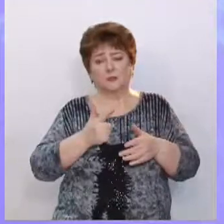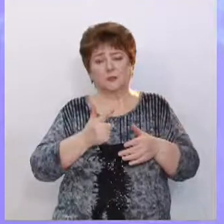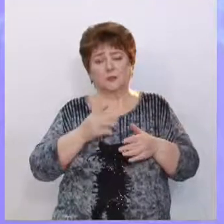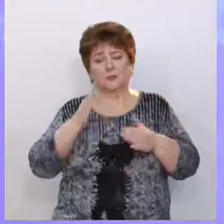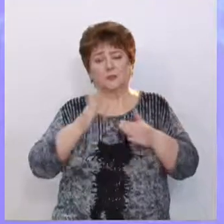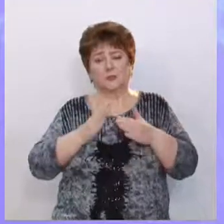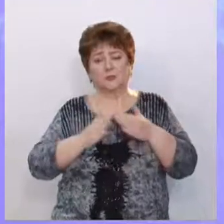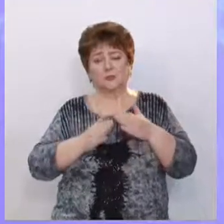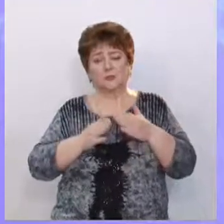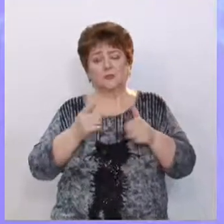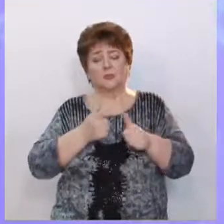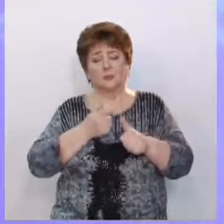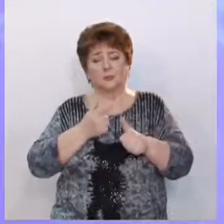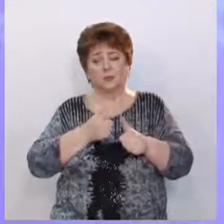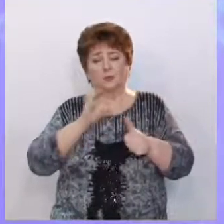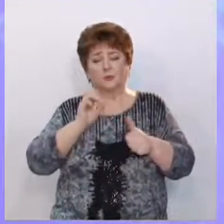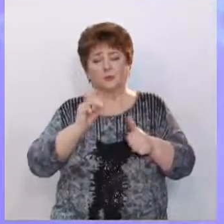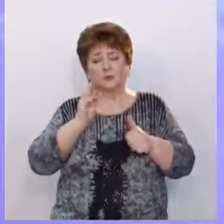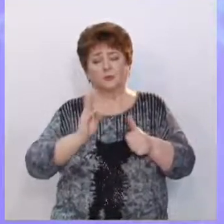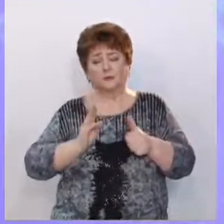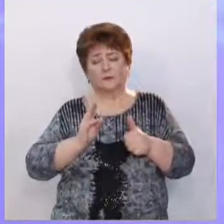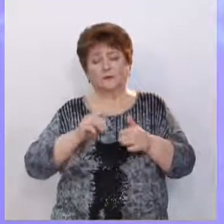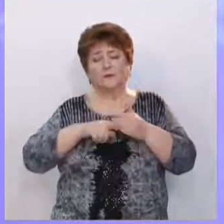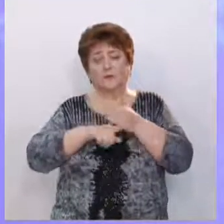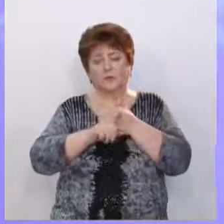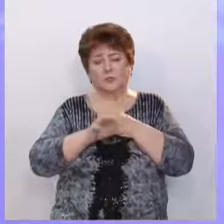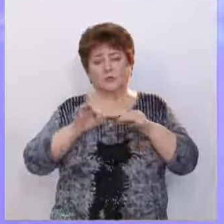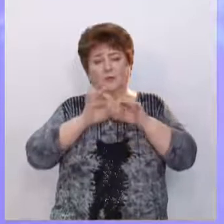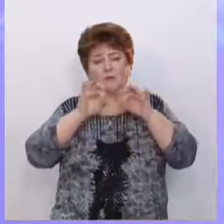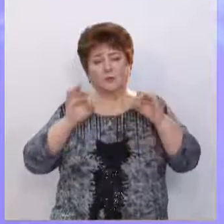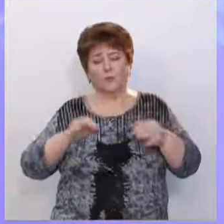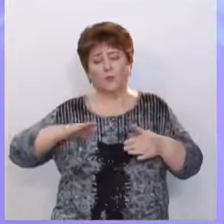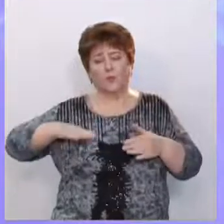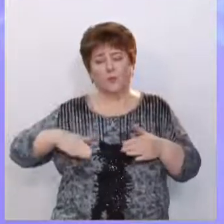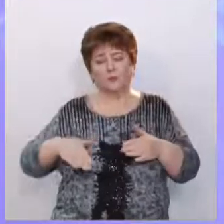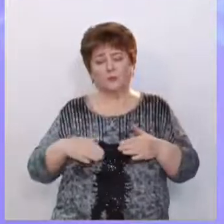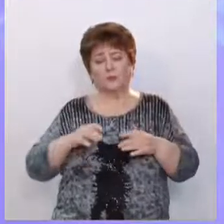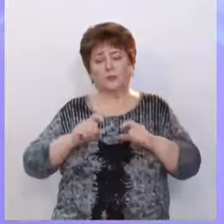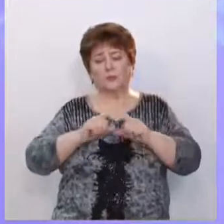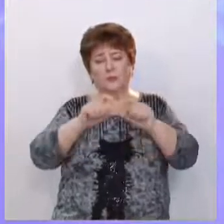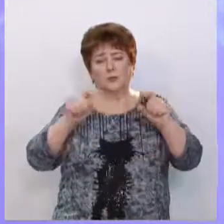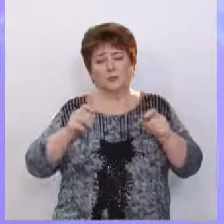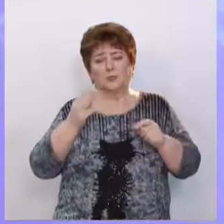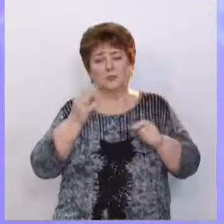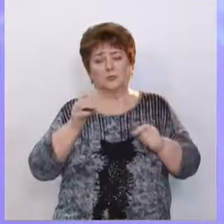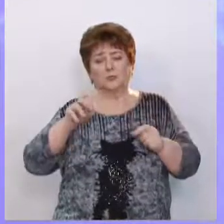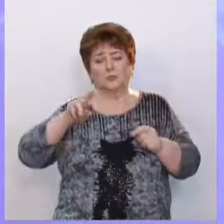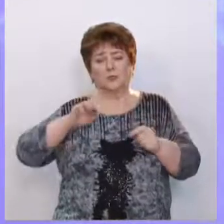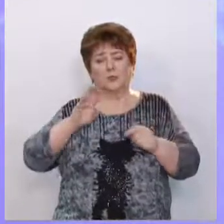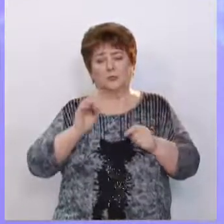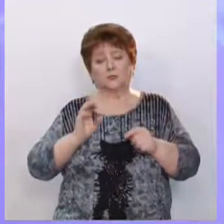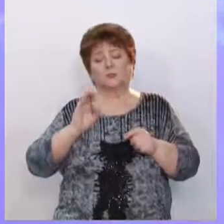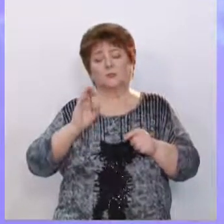на конце имен существительных в начальной форме после букв шипящих